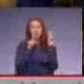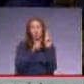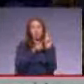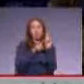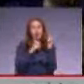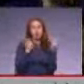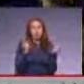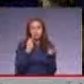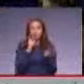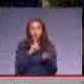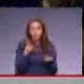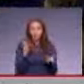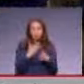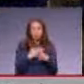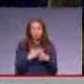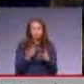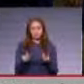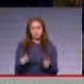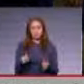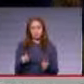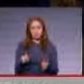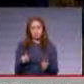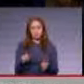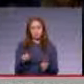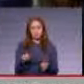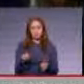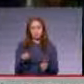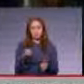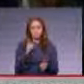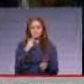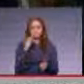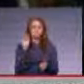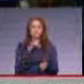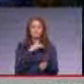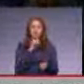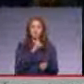اللي بيسمع يا والله ما بيجي لها يعني.